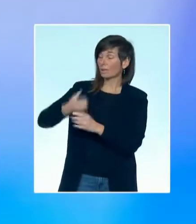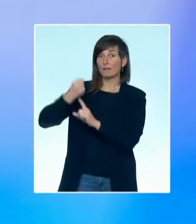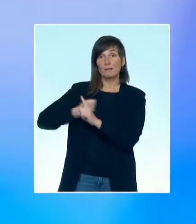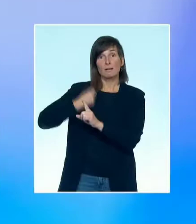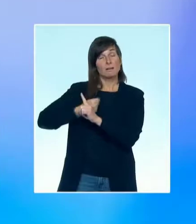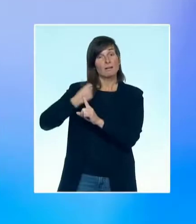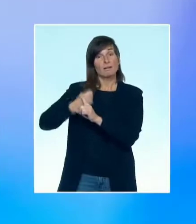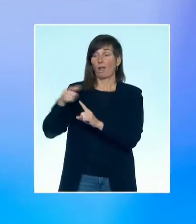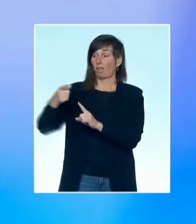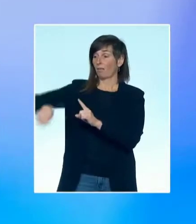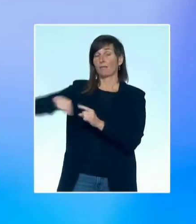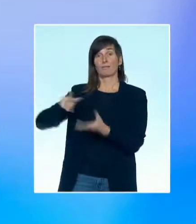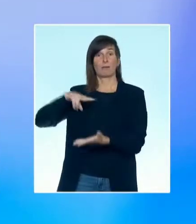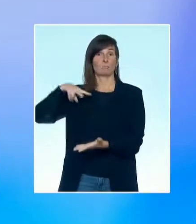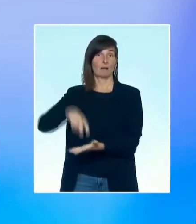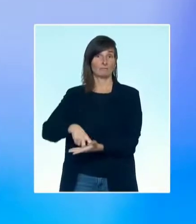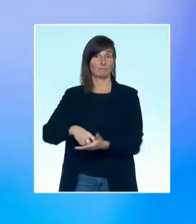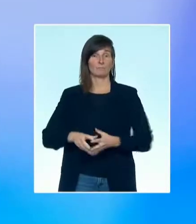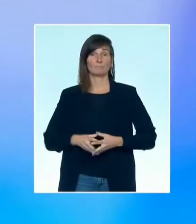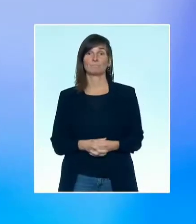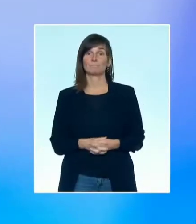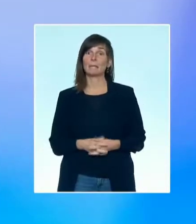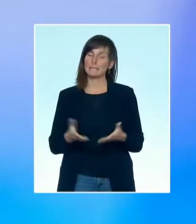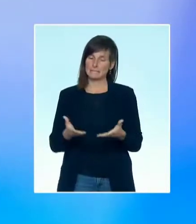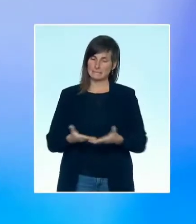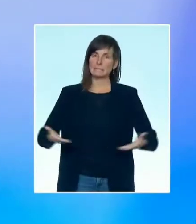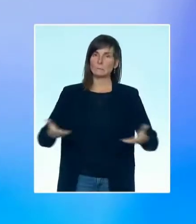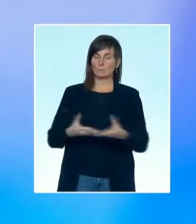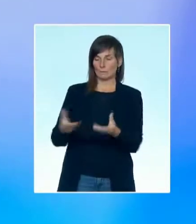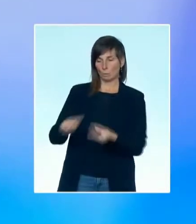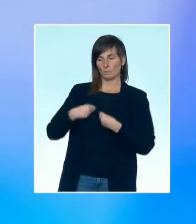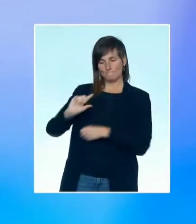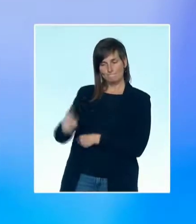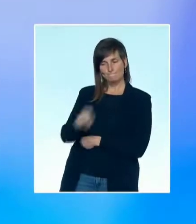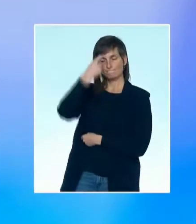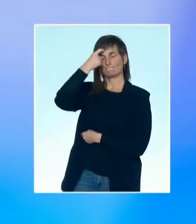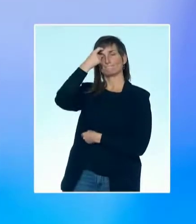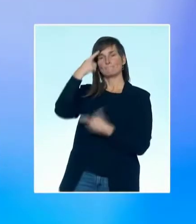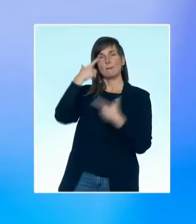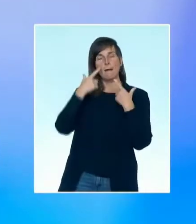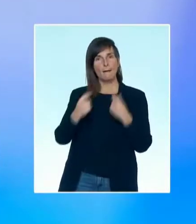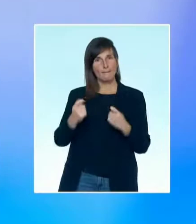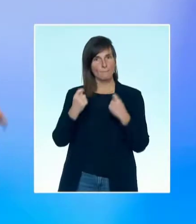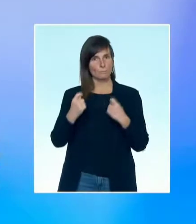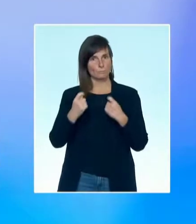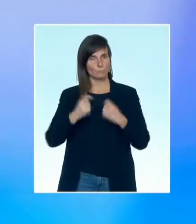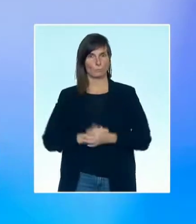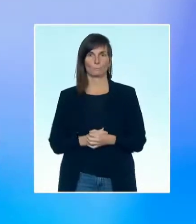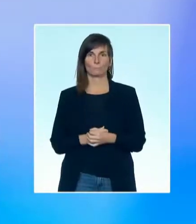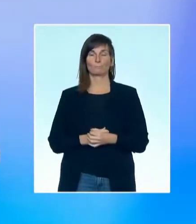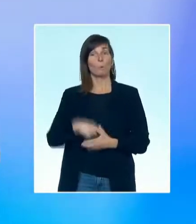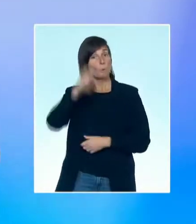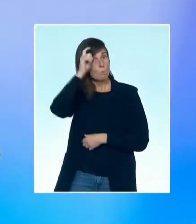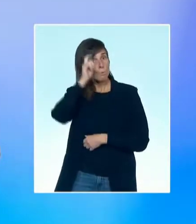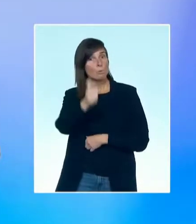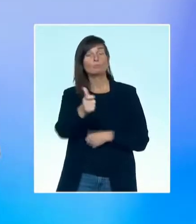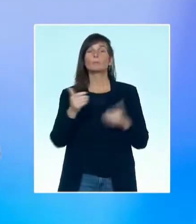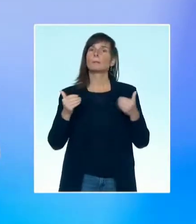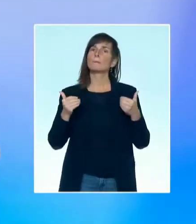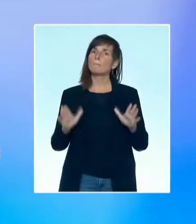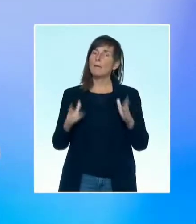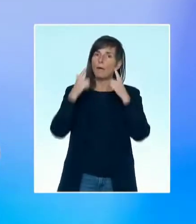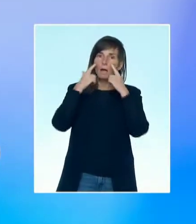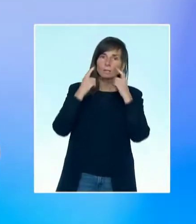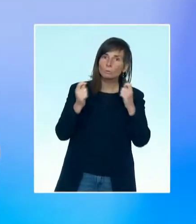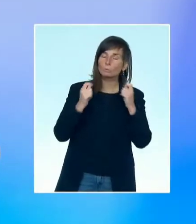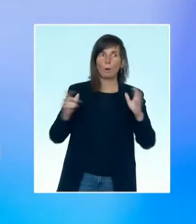lutte contre la Covid. Cette situation nous appelle à la lucidité et à la vigilance sans céder pour autant à je ne